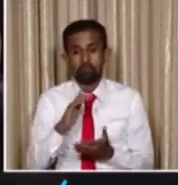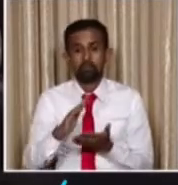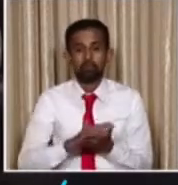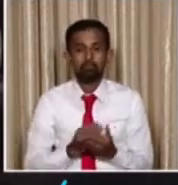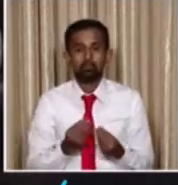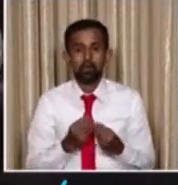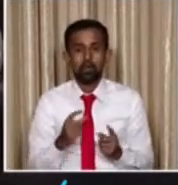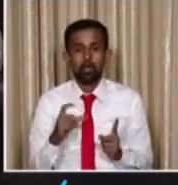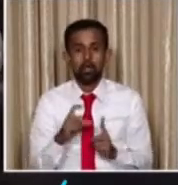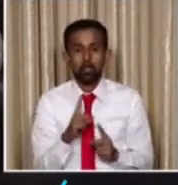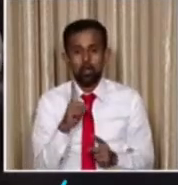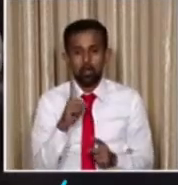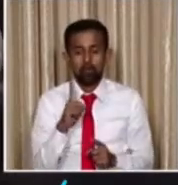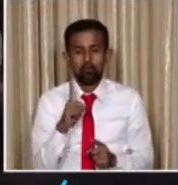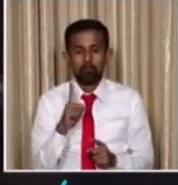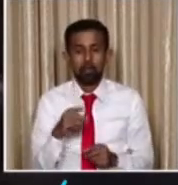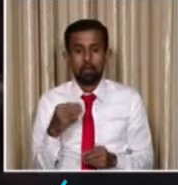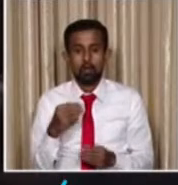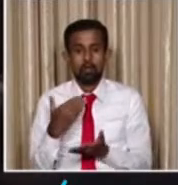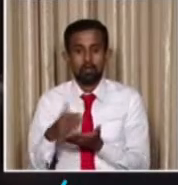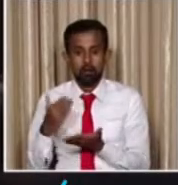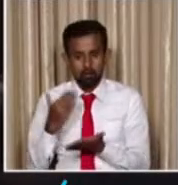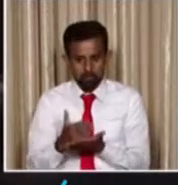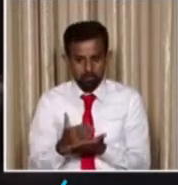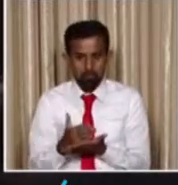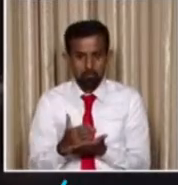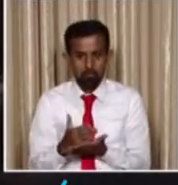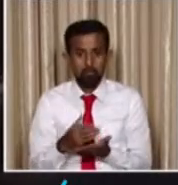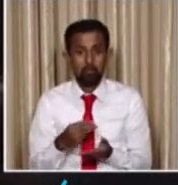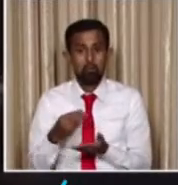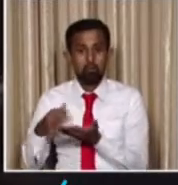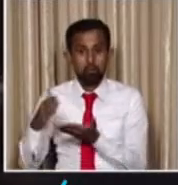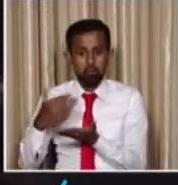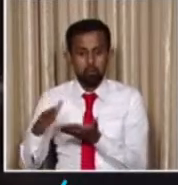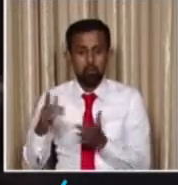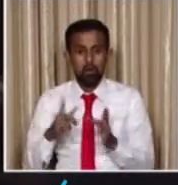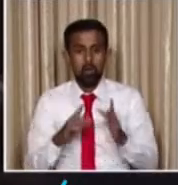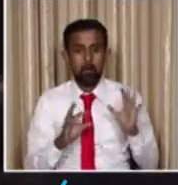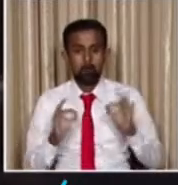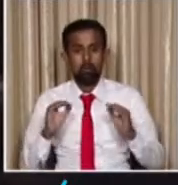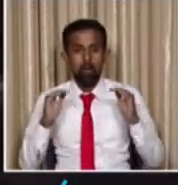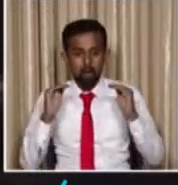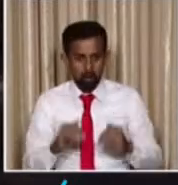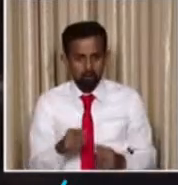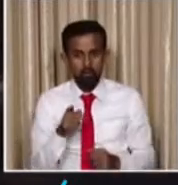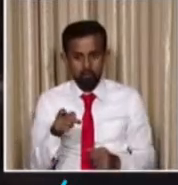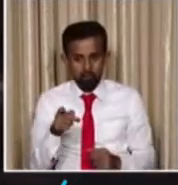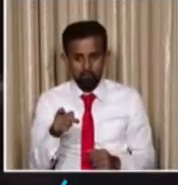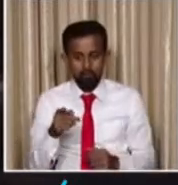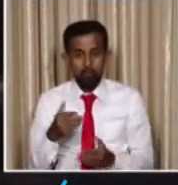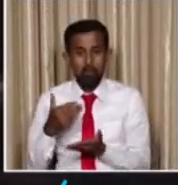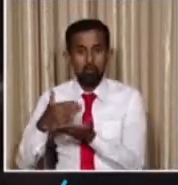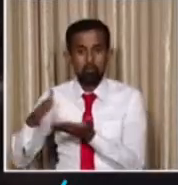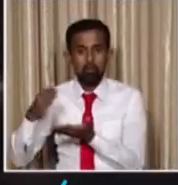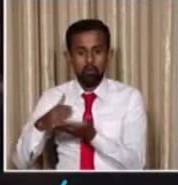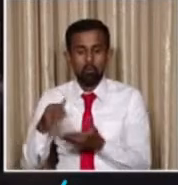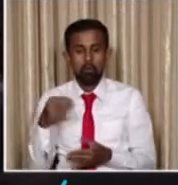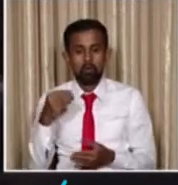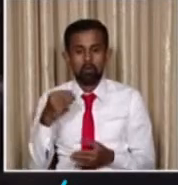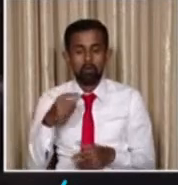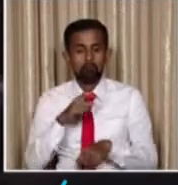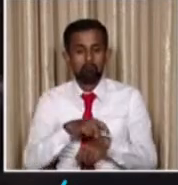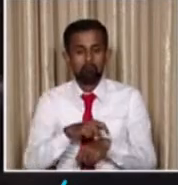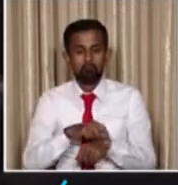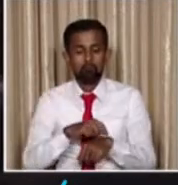එක ඩොලර් එකක්වත් අපේ ණය කපහැරියද අපි ගෙවන්න තියෙන පොලි ප්‍රමාණය අඩු කරාද අපි ගෙවන්න තියෙන ණය කාල